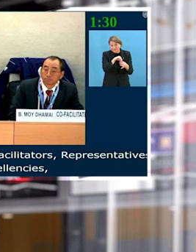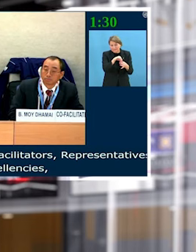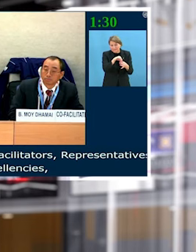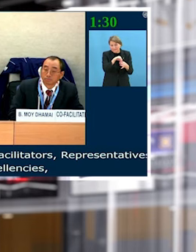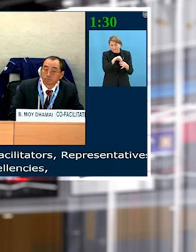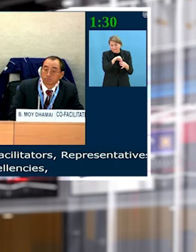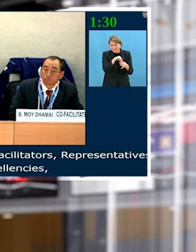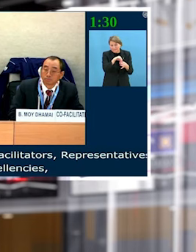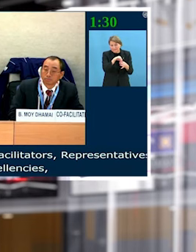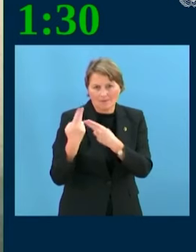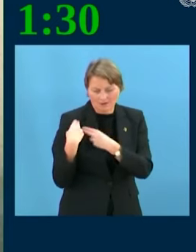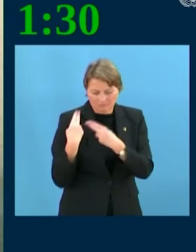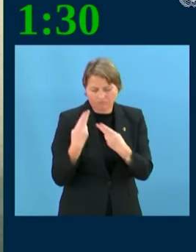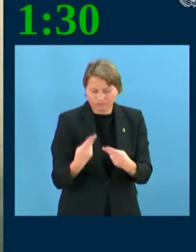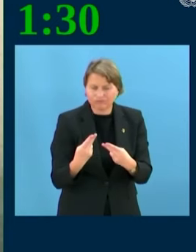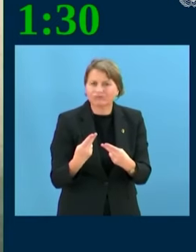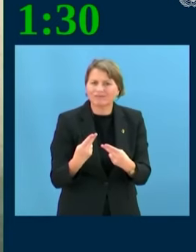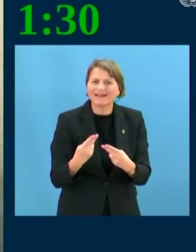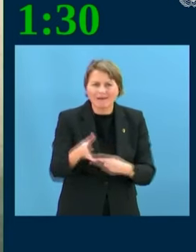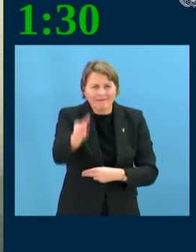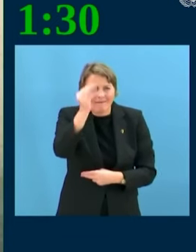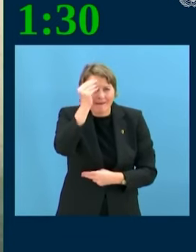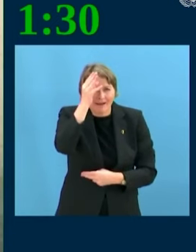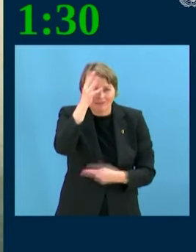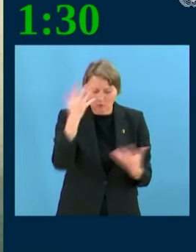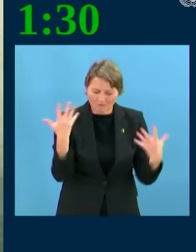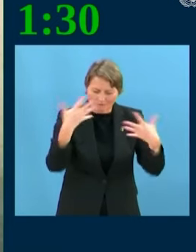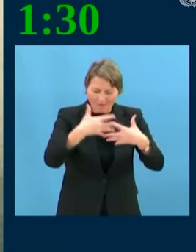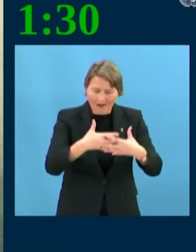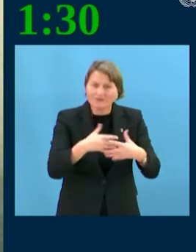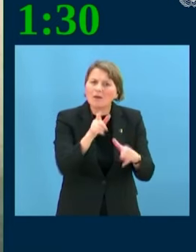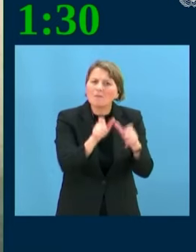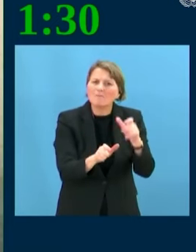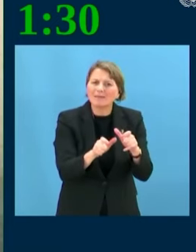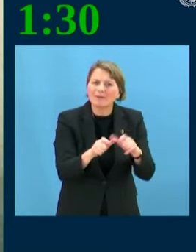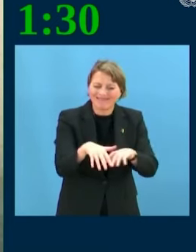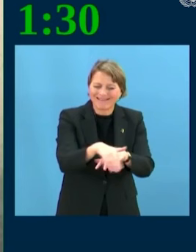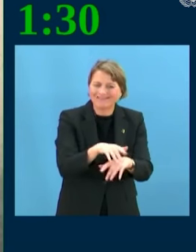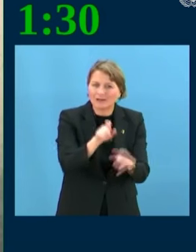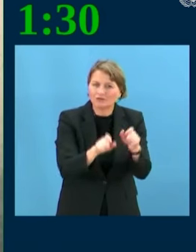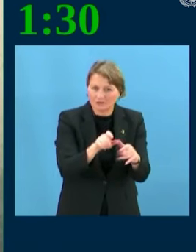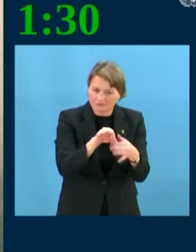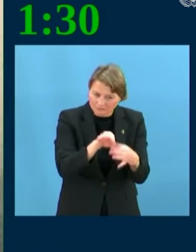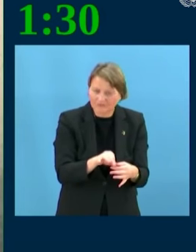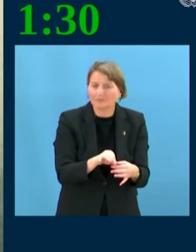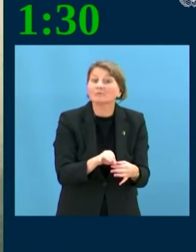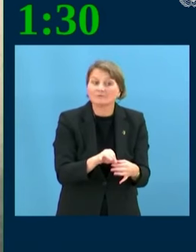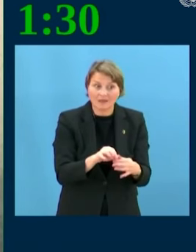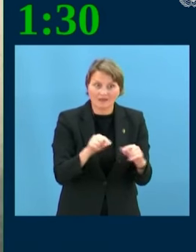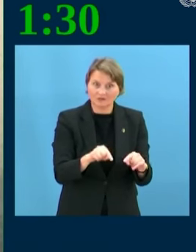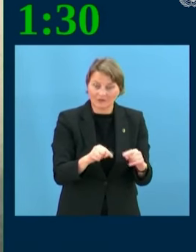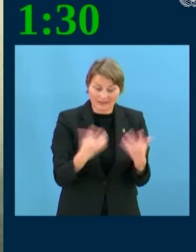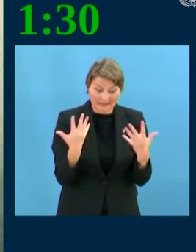ուղղված երկրորդ հանդիպմանը։ 10 տարի առաջ բնիկ ժողովուրդներու համաշխարհային համաժողովին մեջ համաշխարհային առաջնորդները վերահաստատեցին